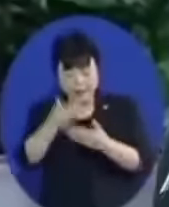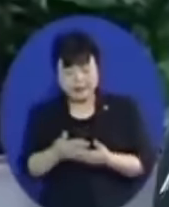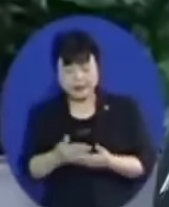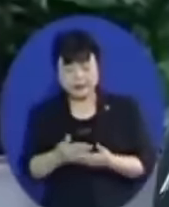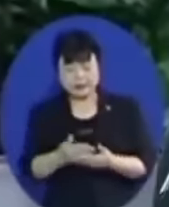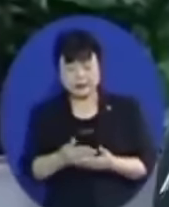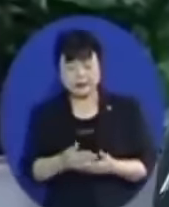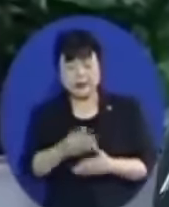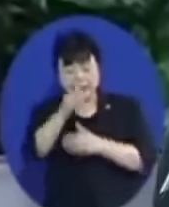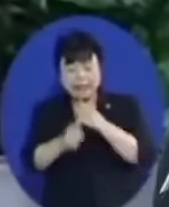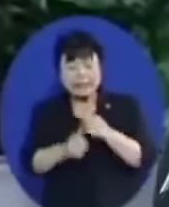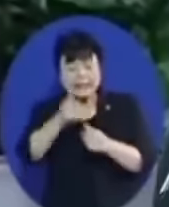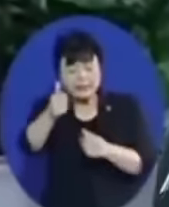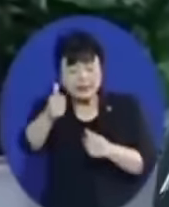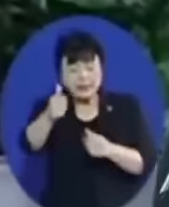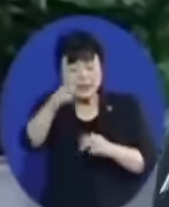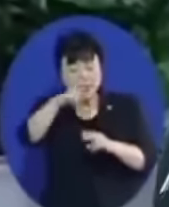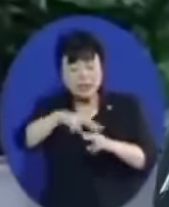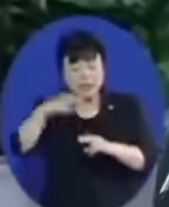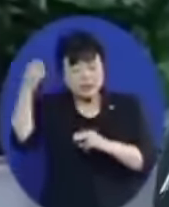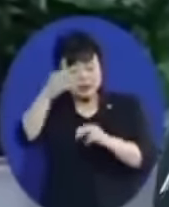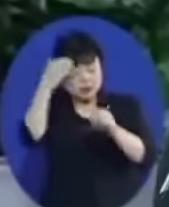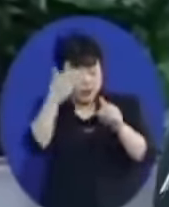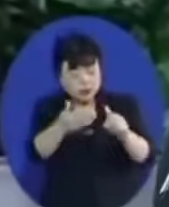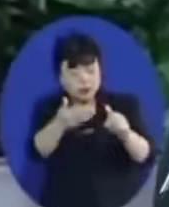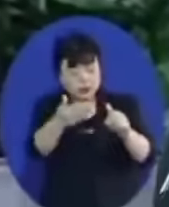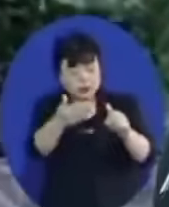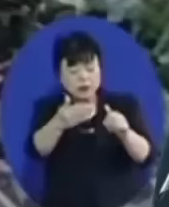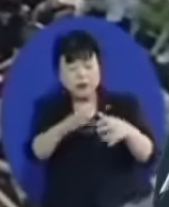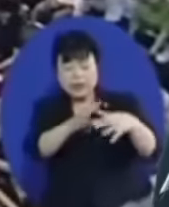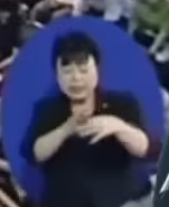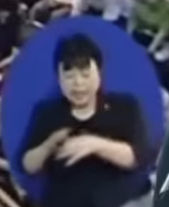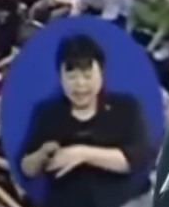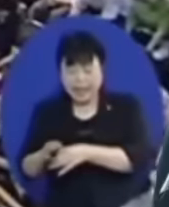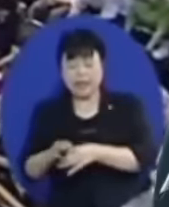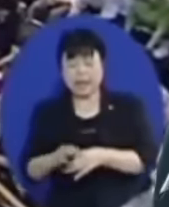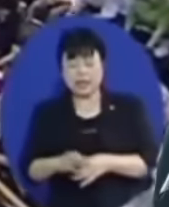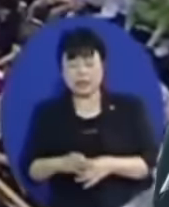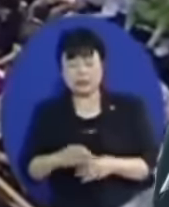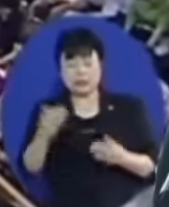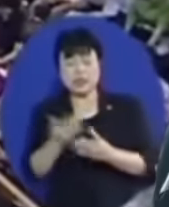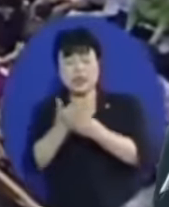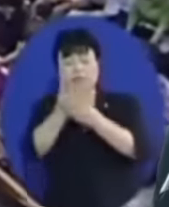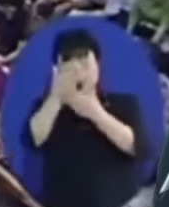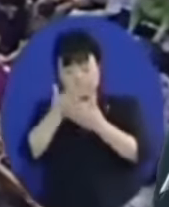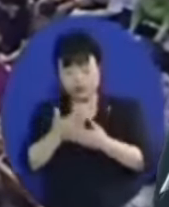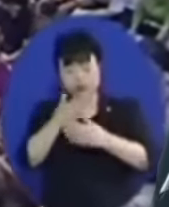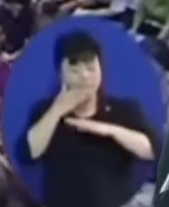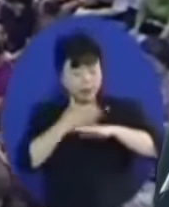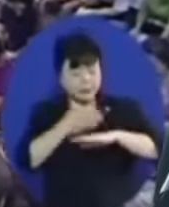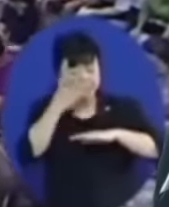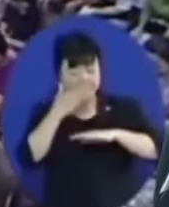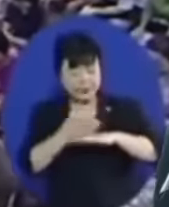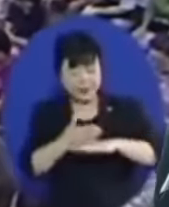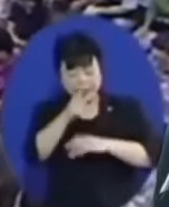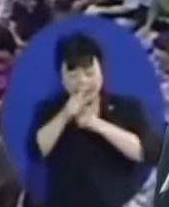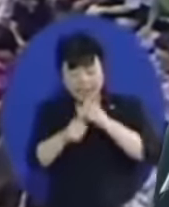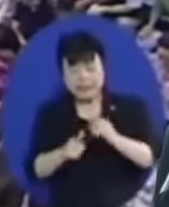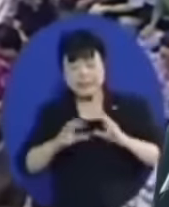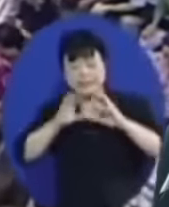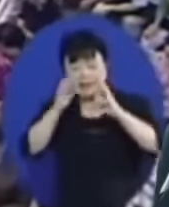받지만은 곧장 하나님이 우리에게 성령을 주셔서 끊임없이 우리 인생을 개발시켜 주심을 감사합니다.